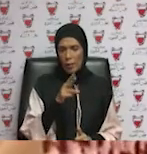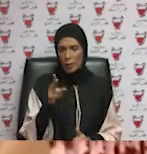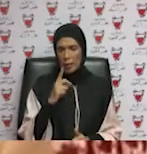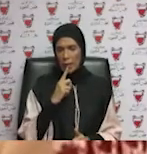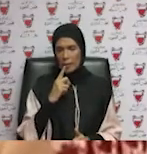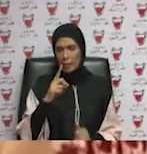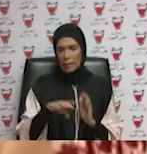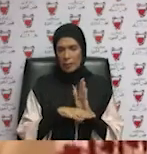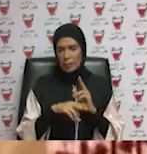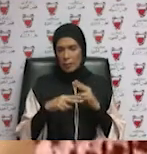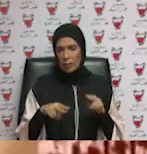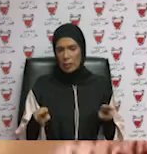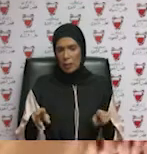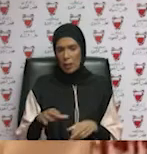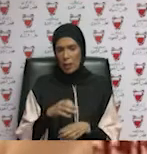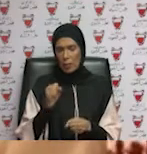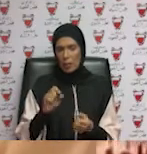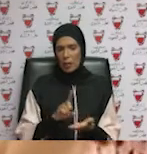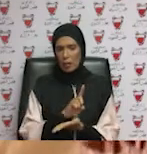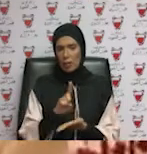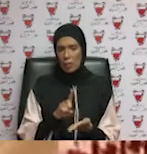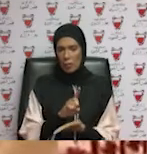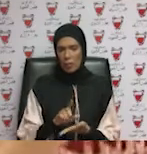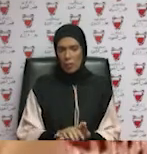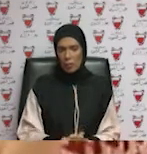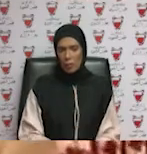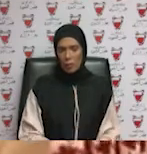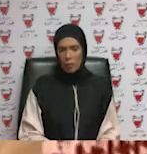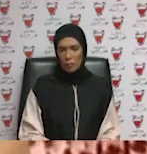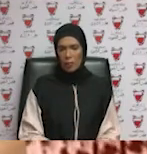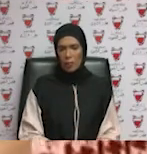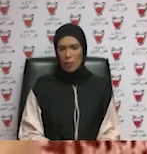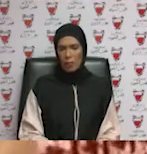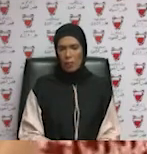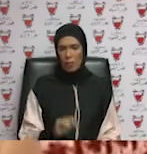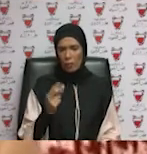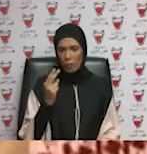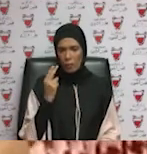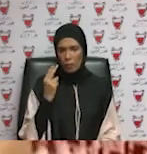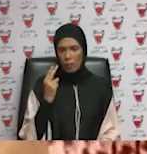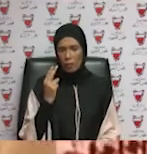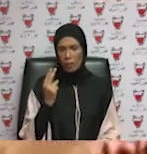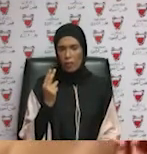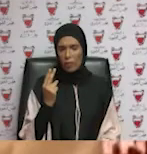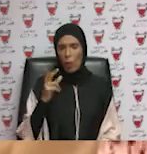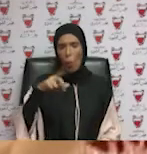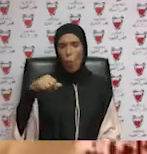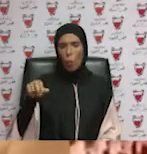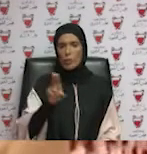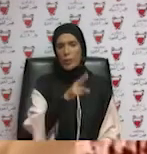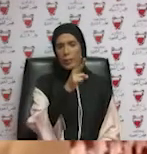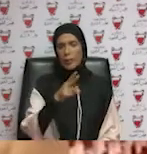التجديد وسنة المحافظة على البيئة، لأن لدينا يعني في جهتين مختلفتين. حفر السواحل الله يجزيهم خير قائمين